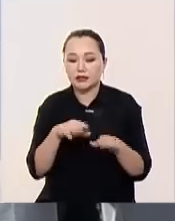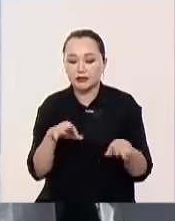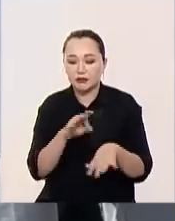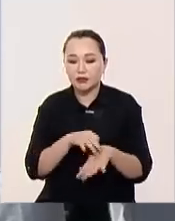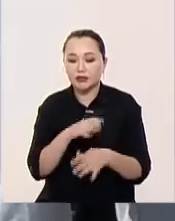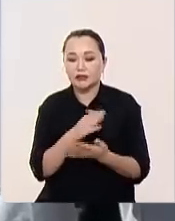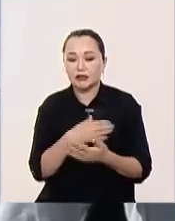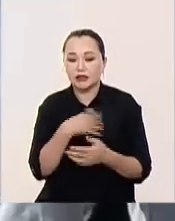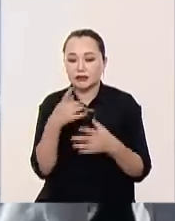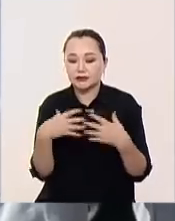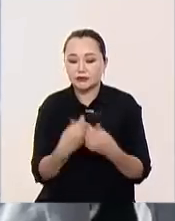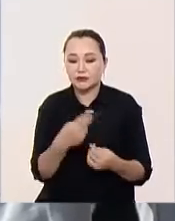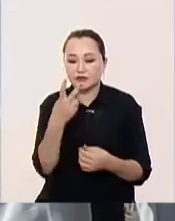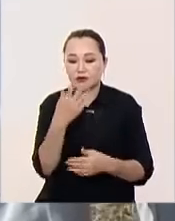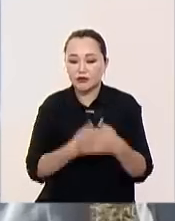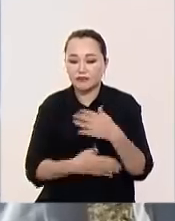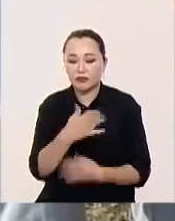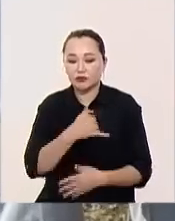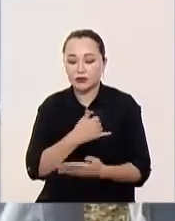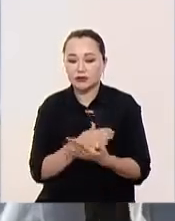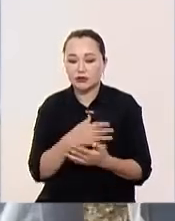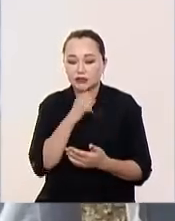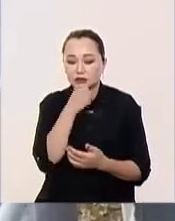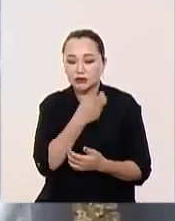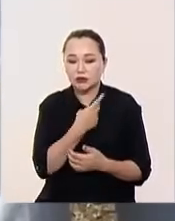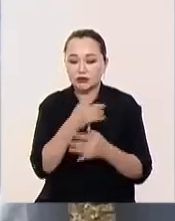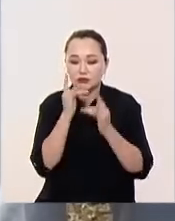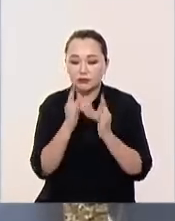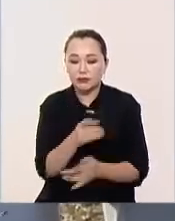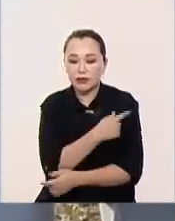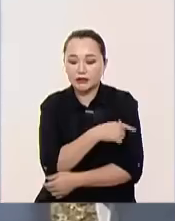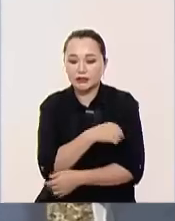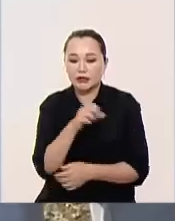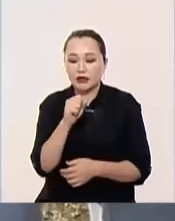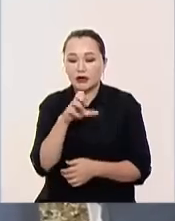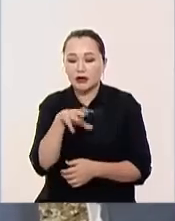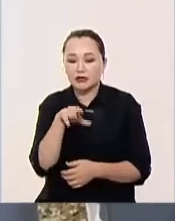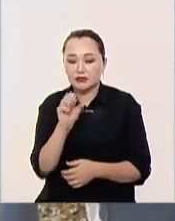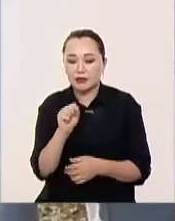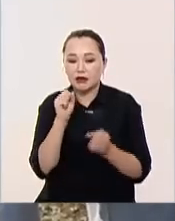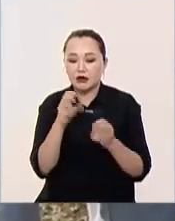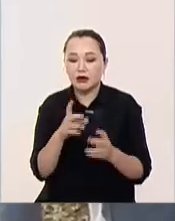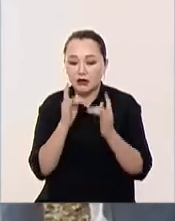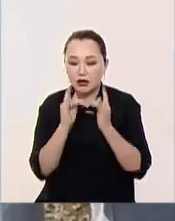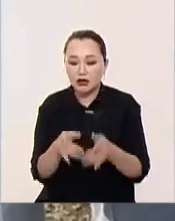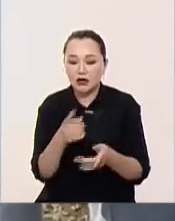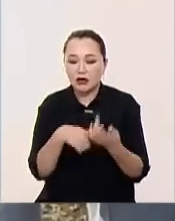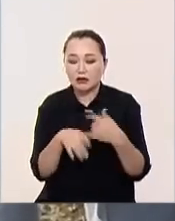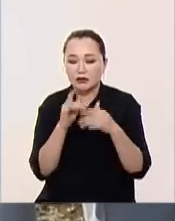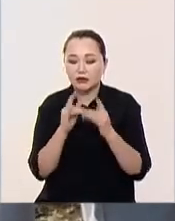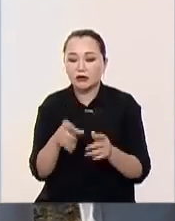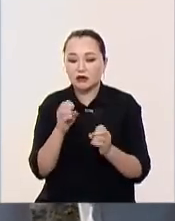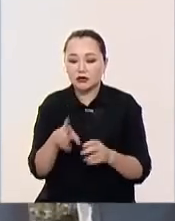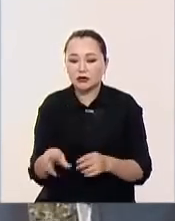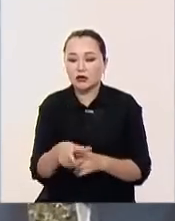біз өз бір семьяда екі мүгедек бармыз. Шалым мен кеше балансаға жатып қалды. Асмадан боп. Оны қайтып апарып жатқыздым, қалаға жолмен апарып